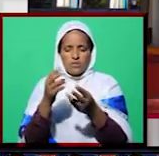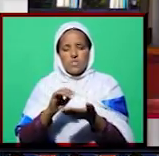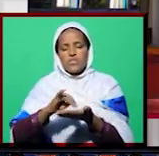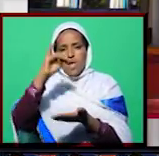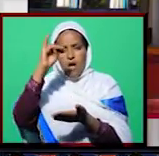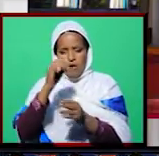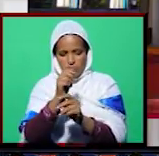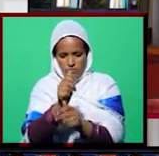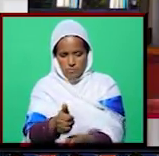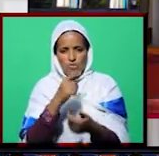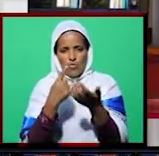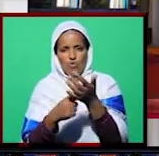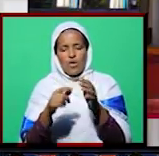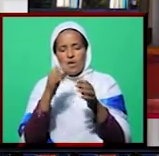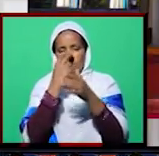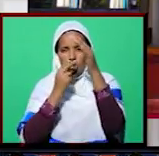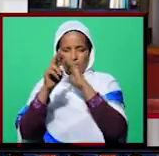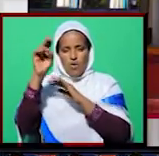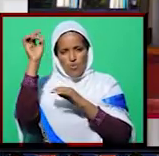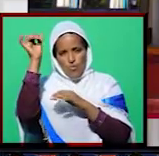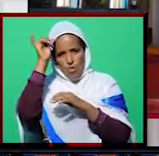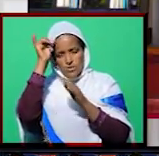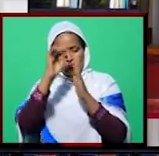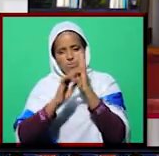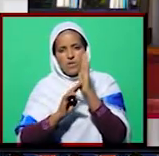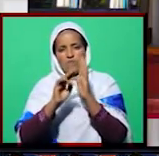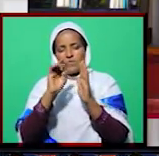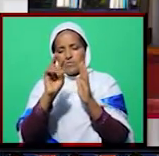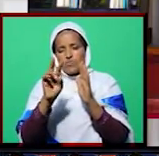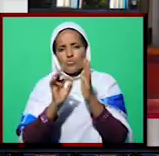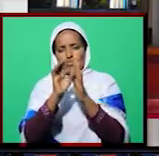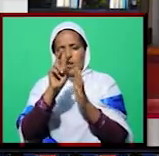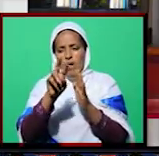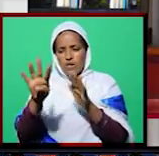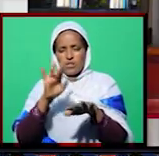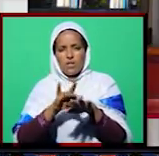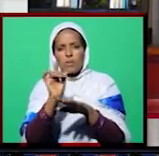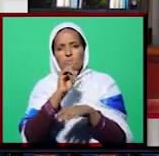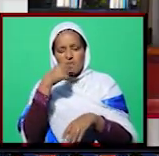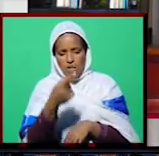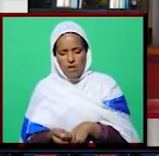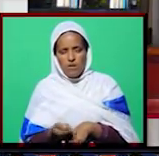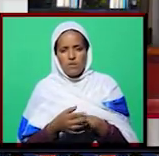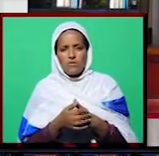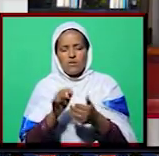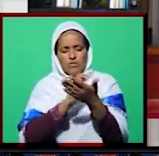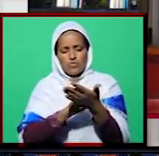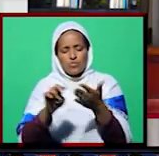ቢኖር መስዋዕተ ዕጣን ነው። ይህም በራእየ ዮሐንስ ምዕራፍ 8 ቁጥር 4 ላይ ምን ይላል?